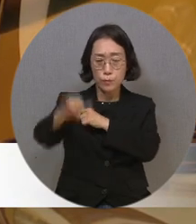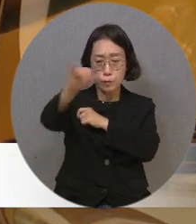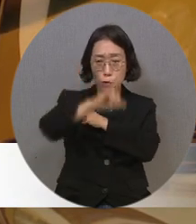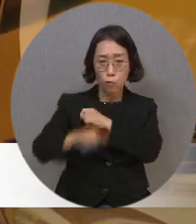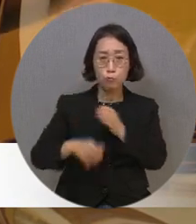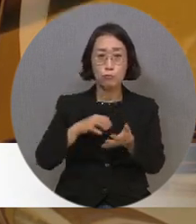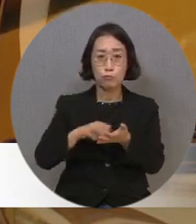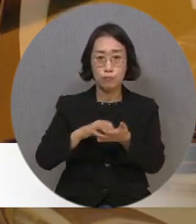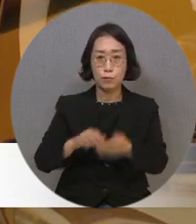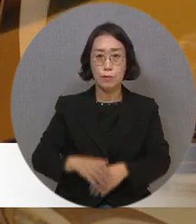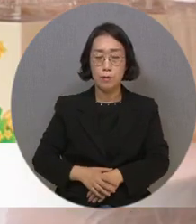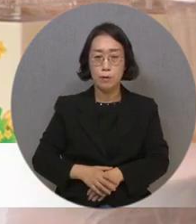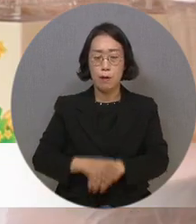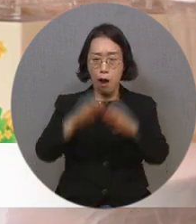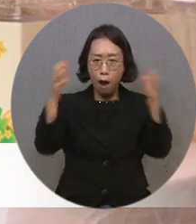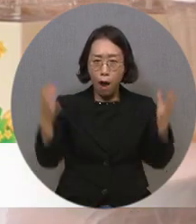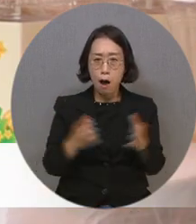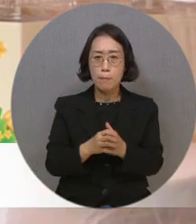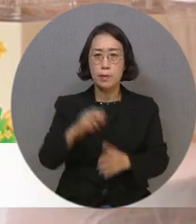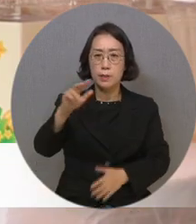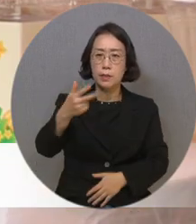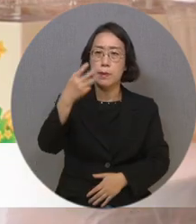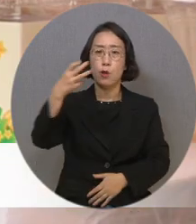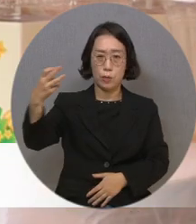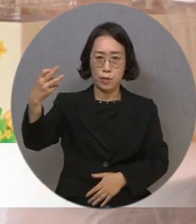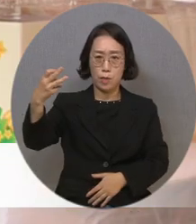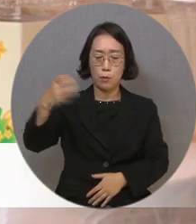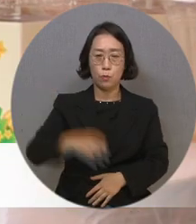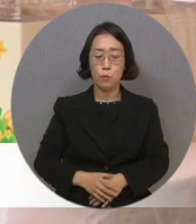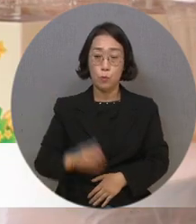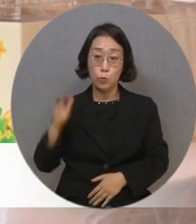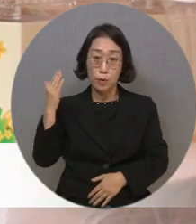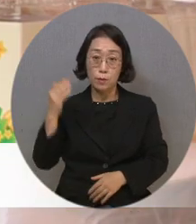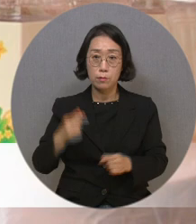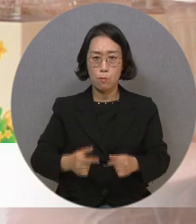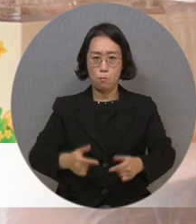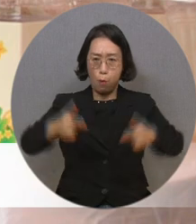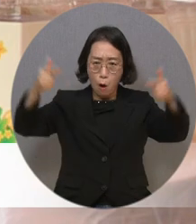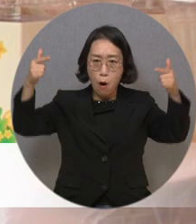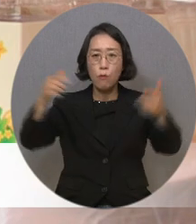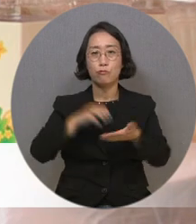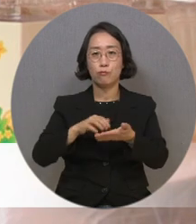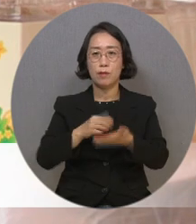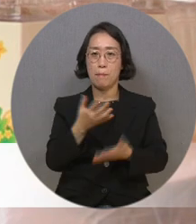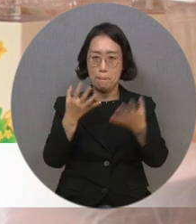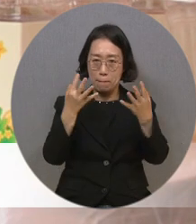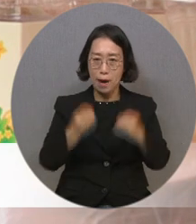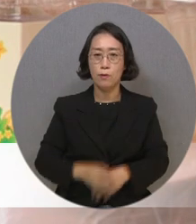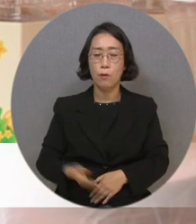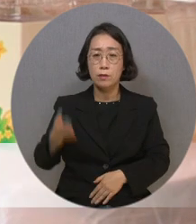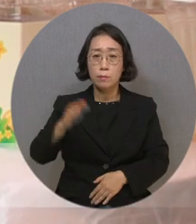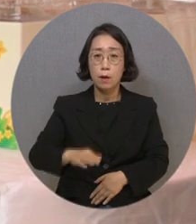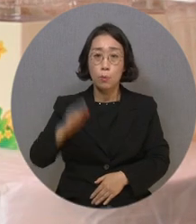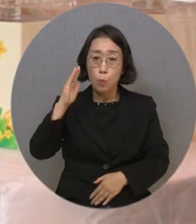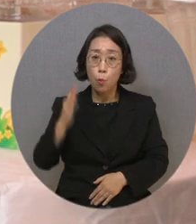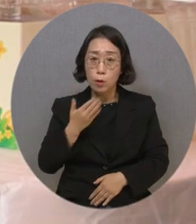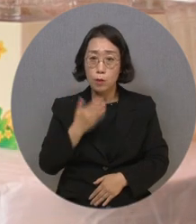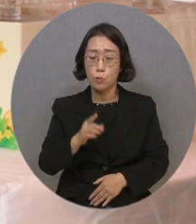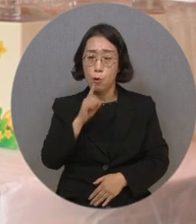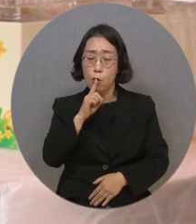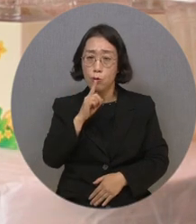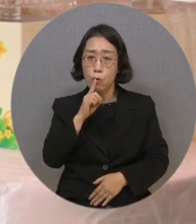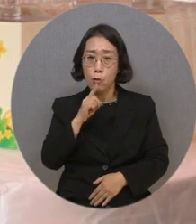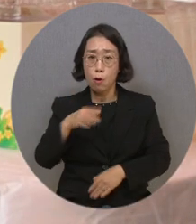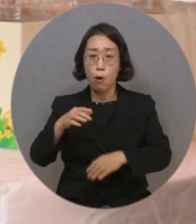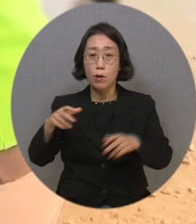드라이브스루 매장은 모두 713곳으로 최근 몇 년 새 크게 늘었습니다. 하지만 청각장애인과